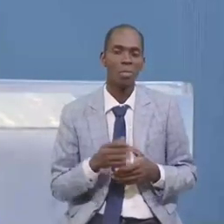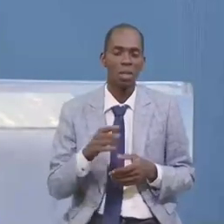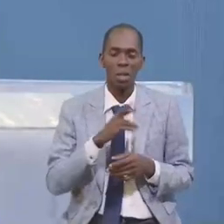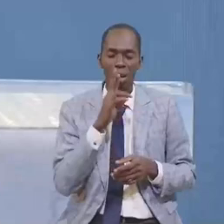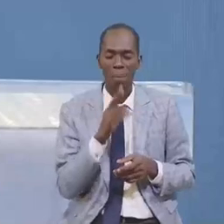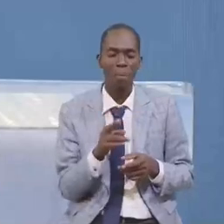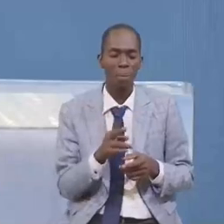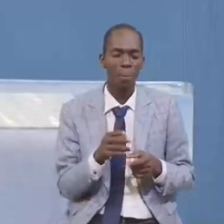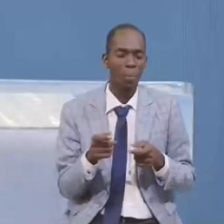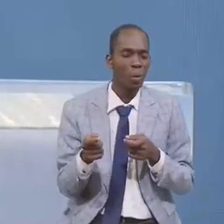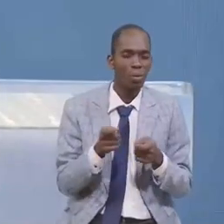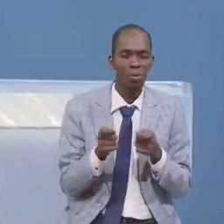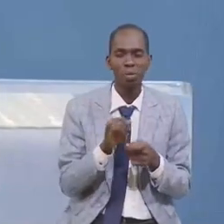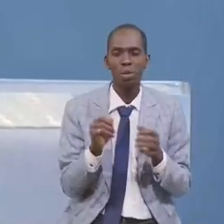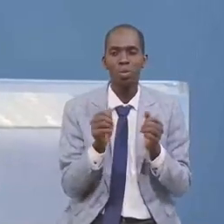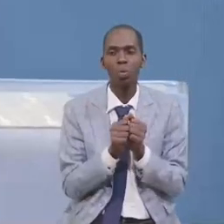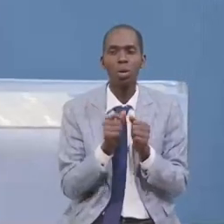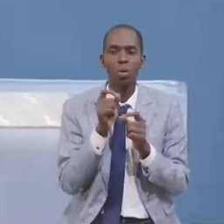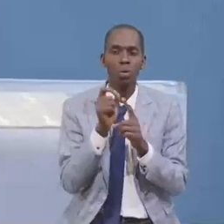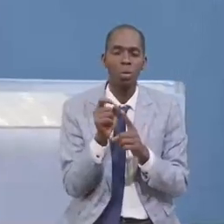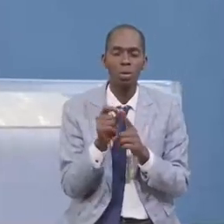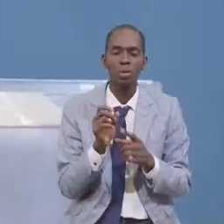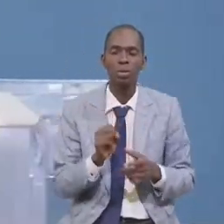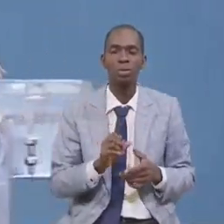Ils dirigent et contrôlent par les mots.